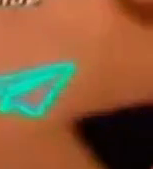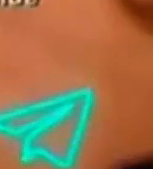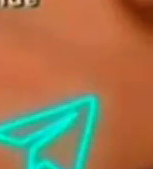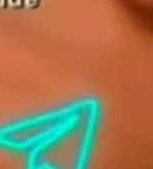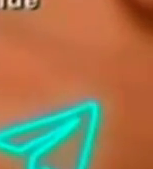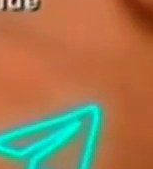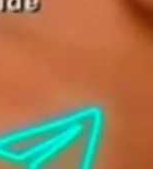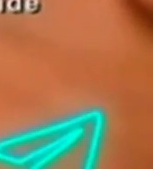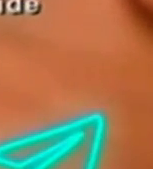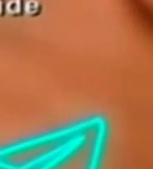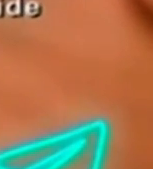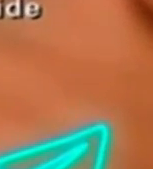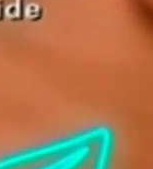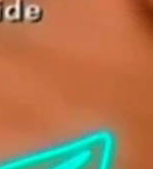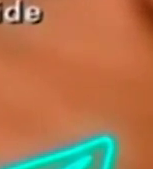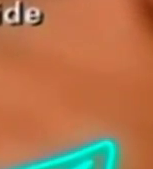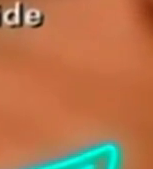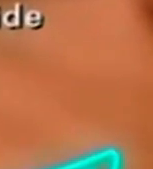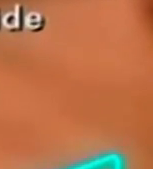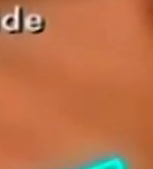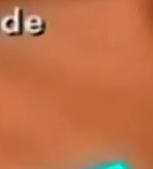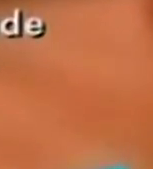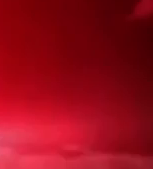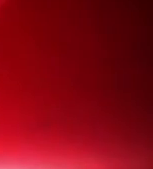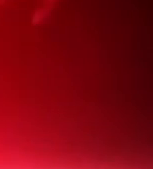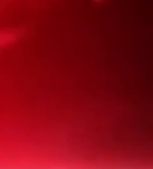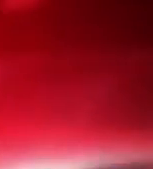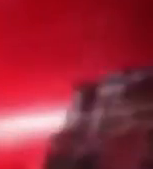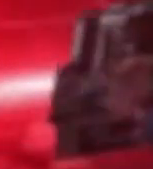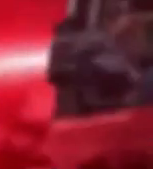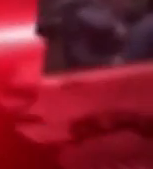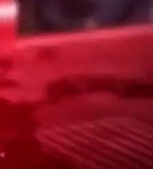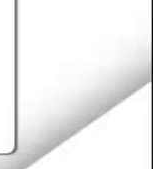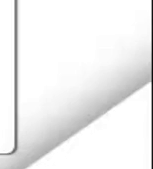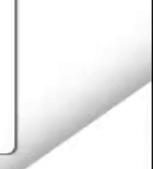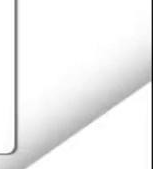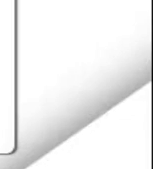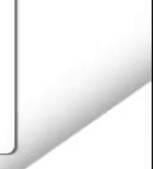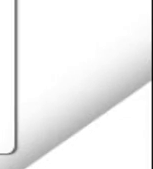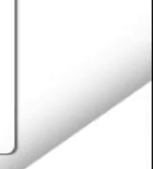bien servi durant ces quelques heures. Telegram, Signal, MySpace, pour ne citer que cela.